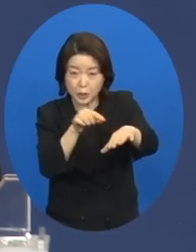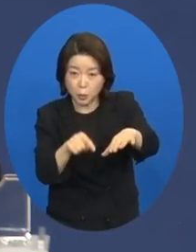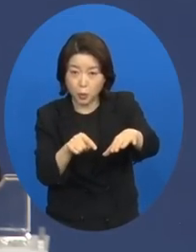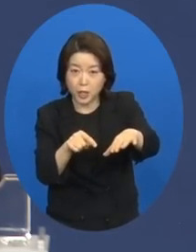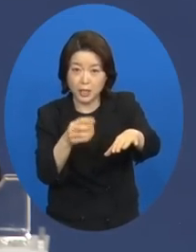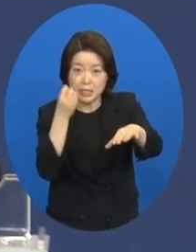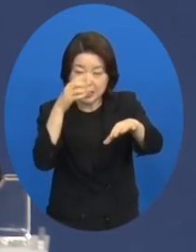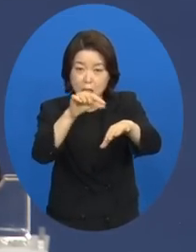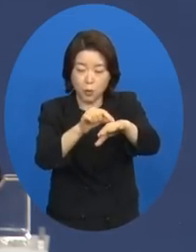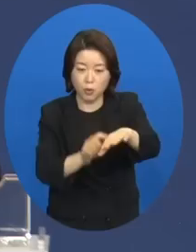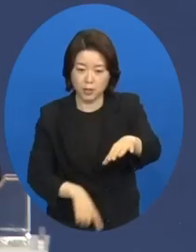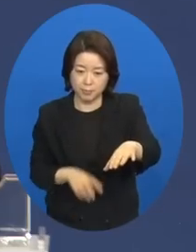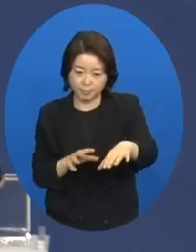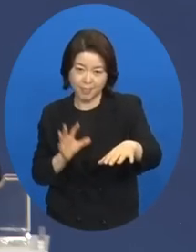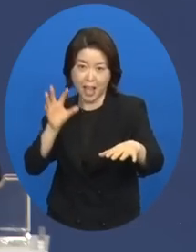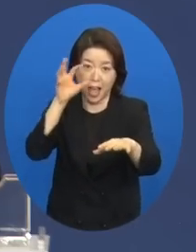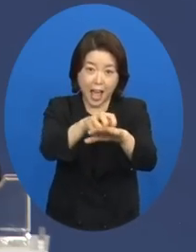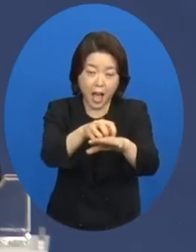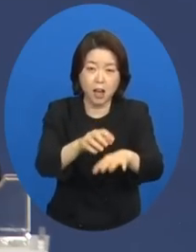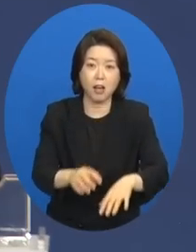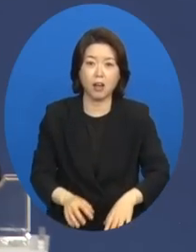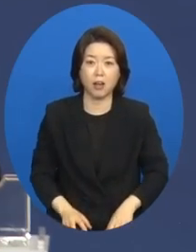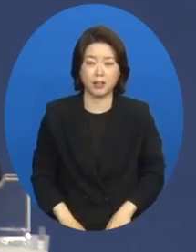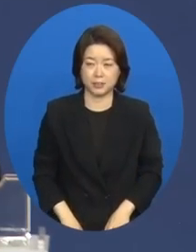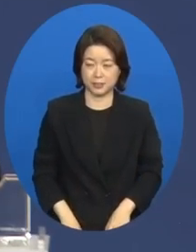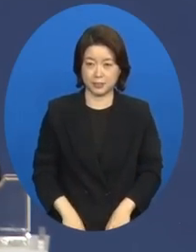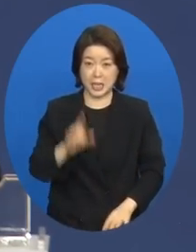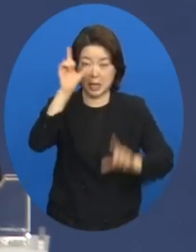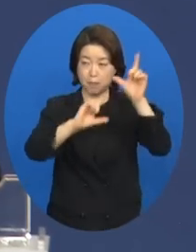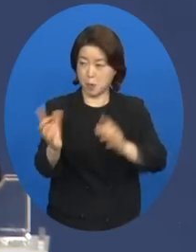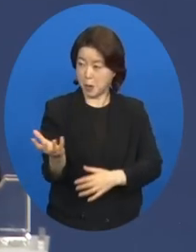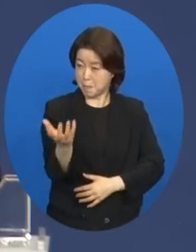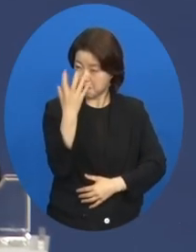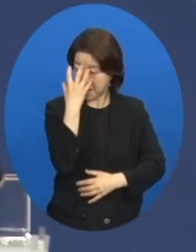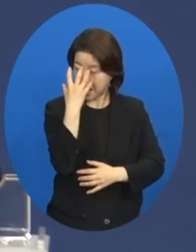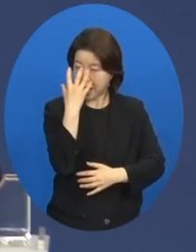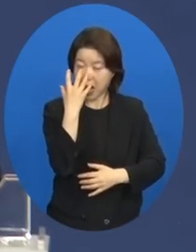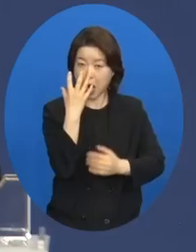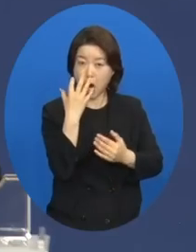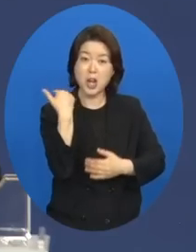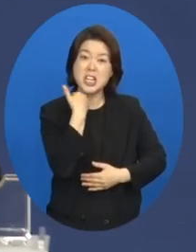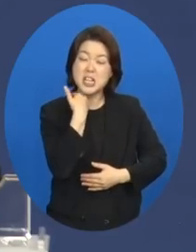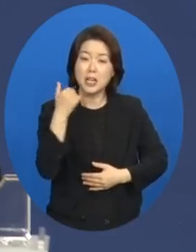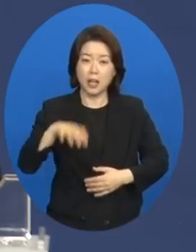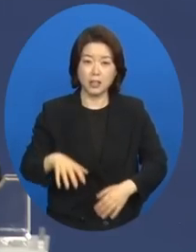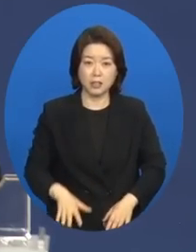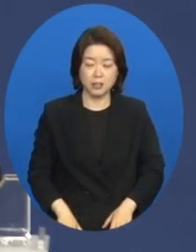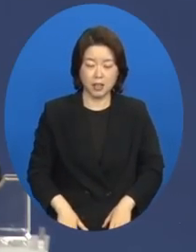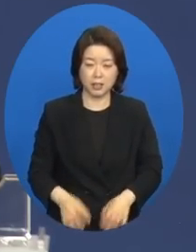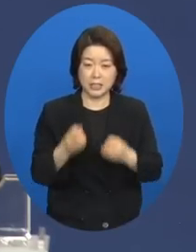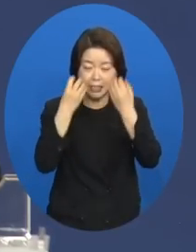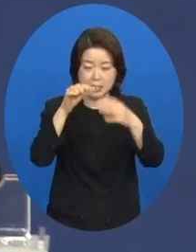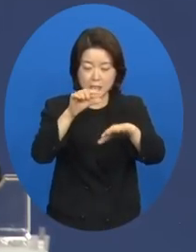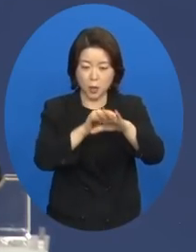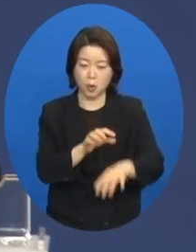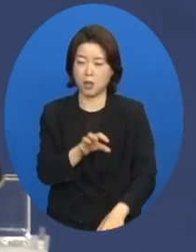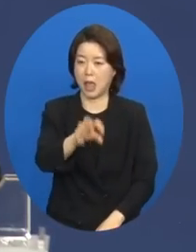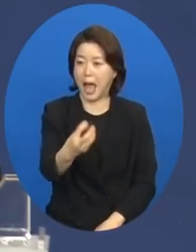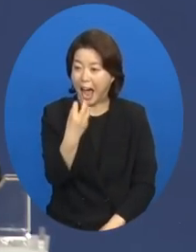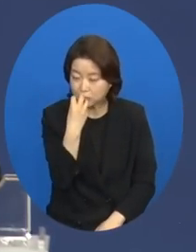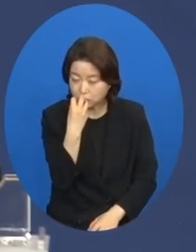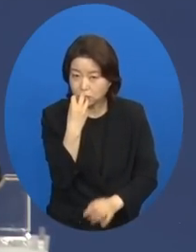날고기를 덜컥, 모양은 완벽하게 양가죽을 썼는데 날고기를 덜컥 물어서